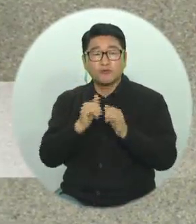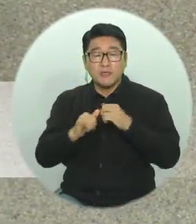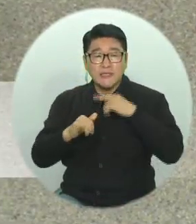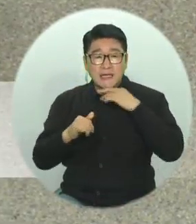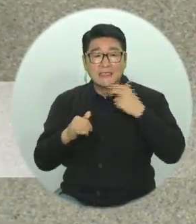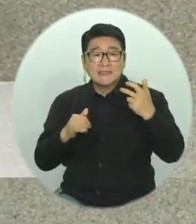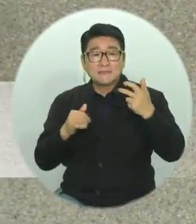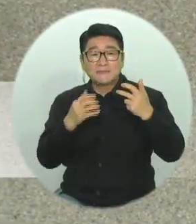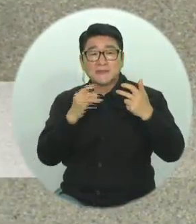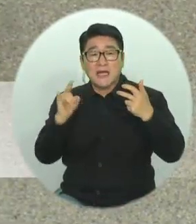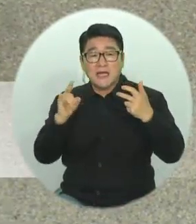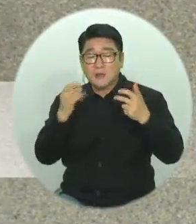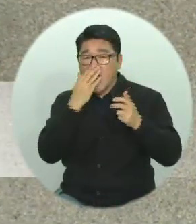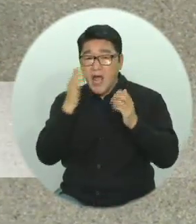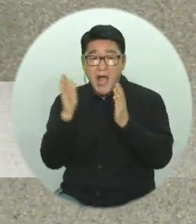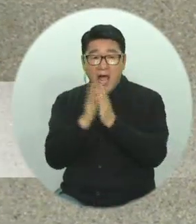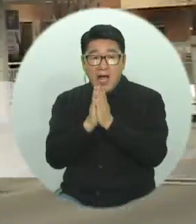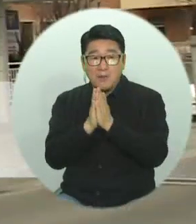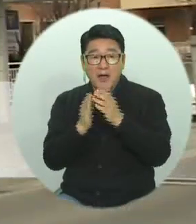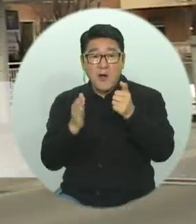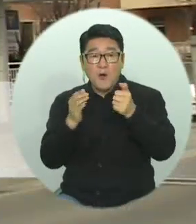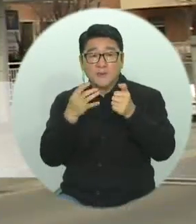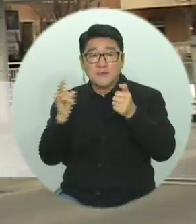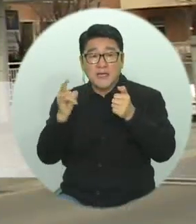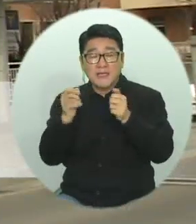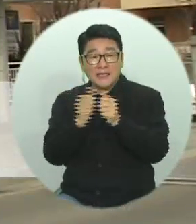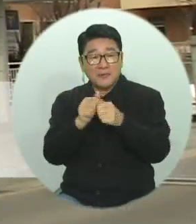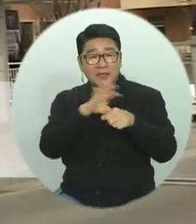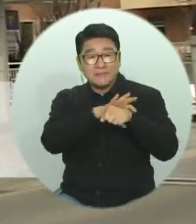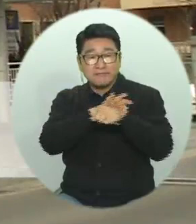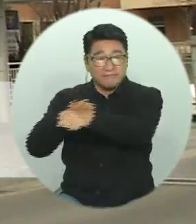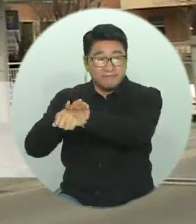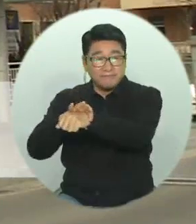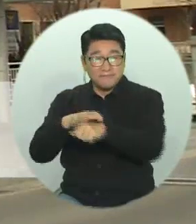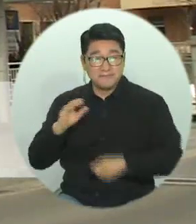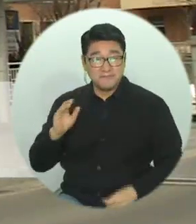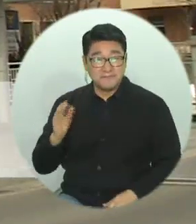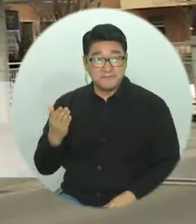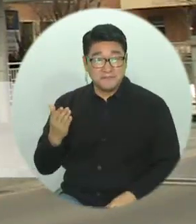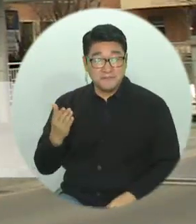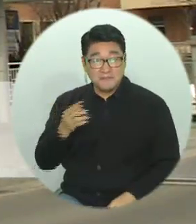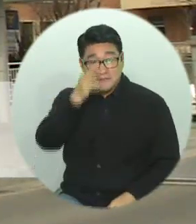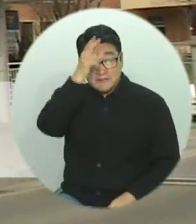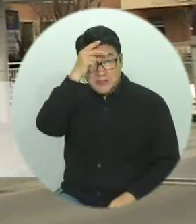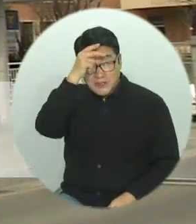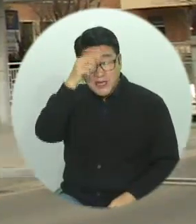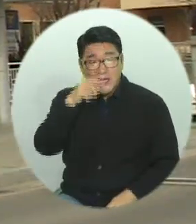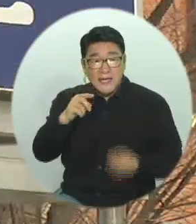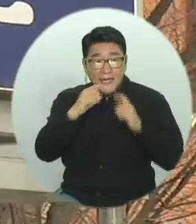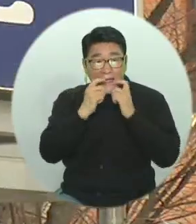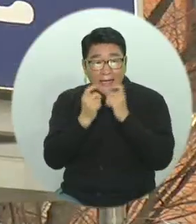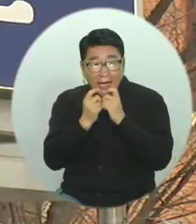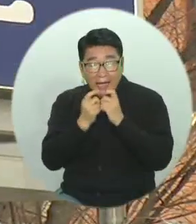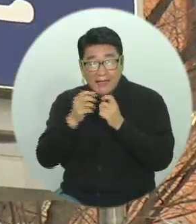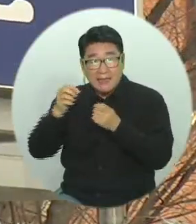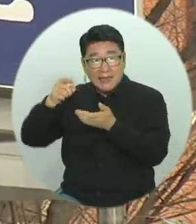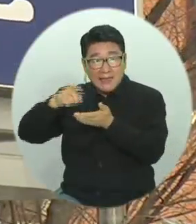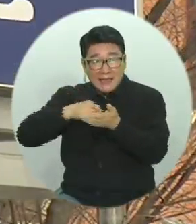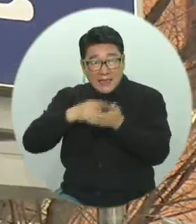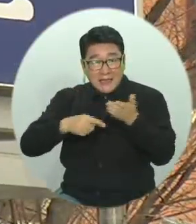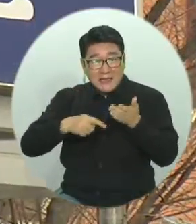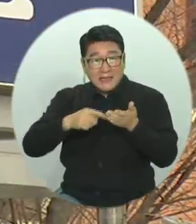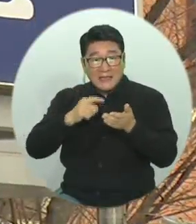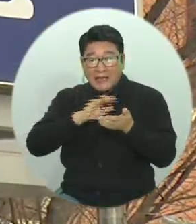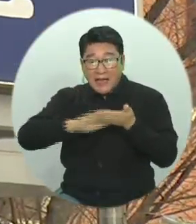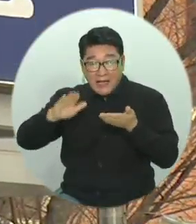70대 남성과 공범 50대 남성을 구속했습니다 경찰은 개인 채무 변제 등으로 사용한